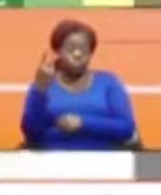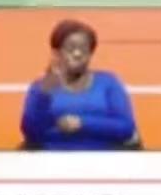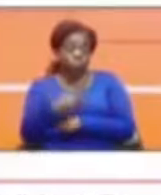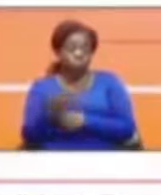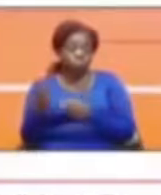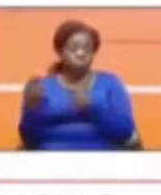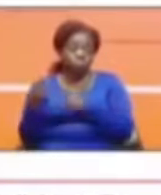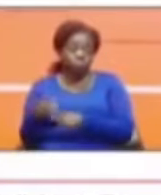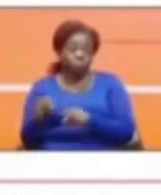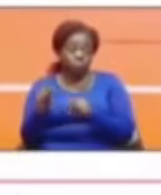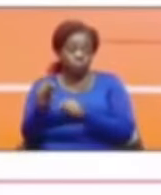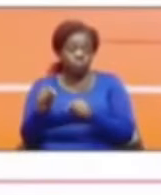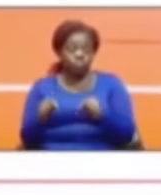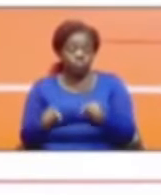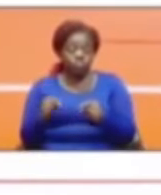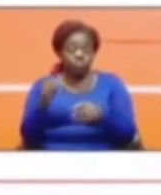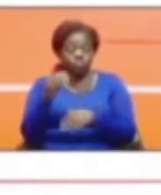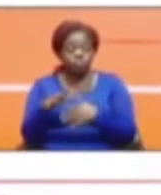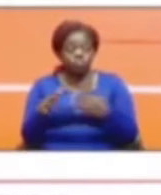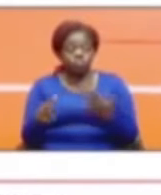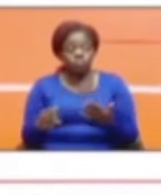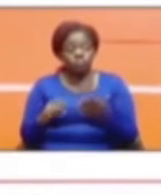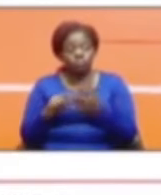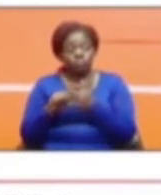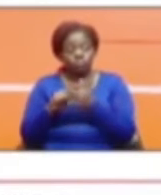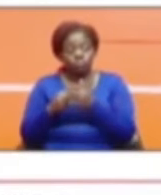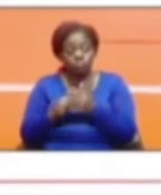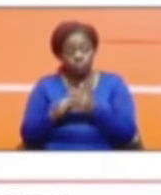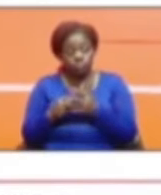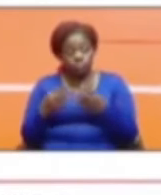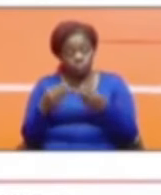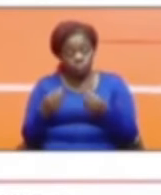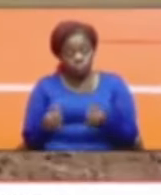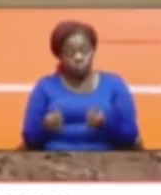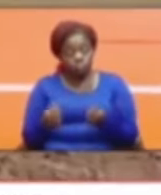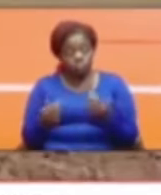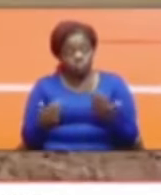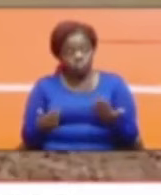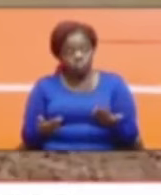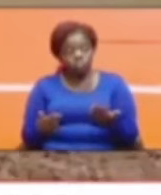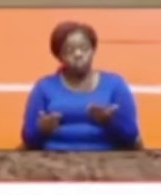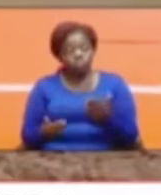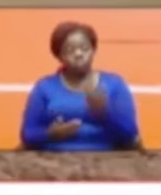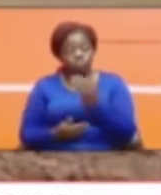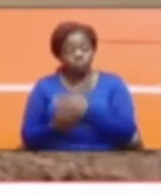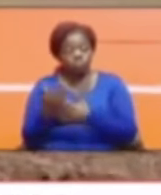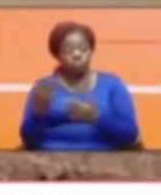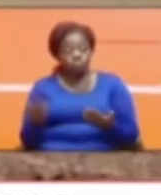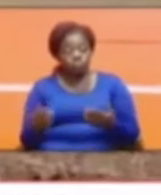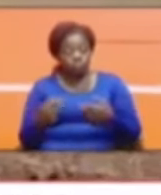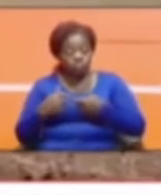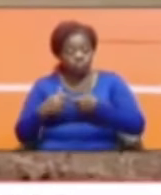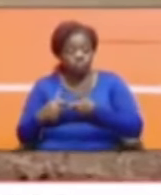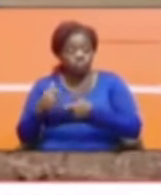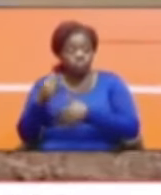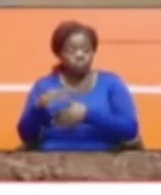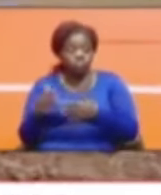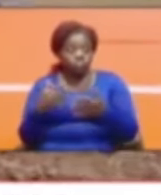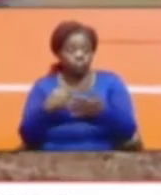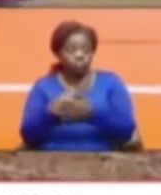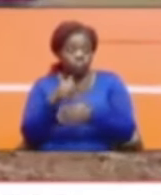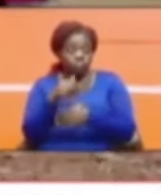kubeerewo. Abaddukanya kampuni eya Engineering Solutions Engsol mu bufunze bakedde kuwawula tractor zaabwe n'ebyuma